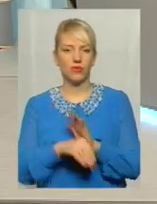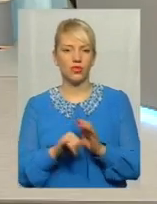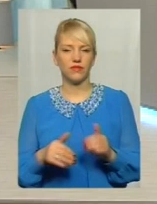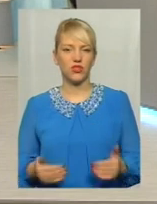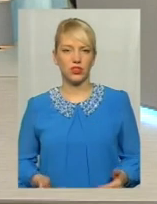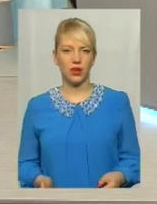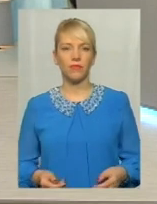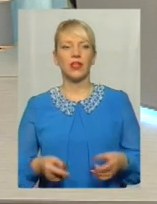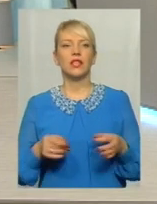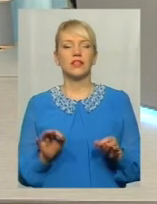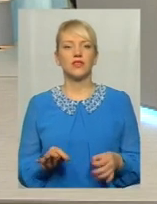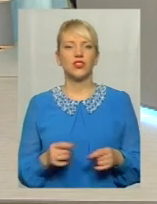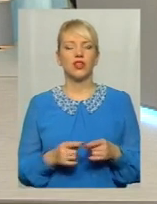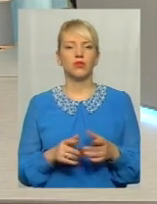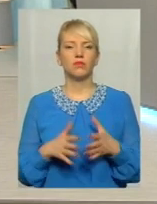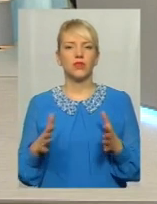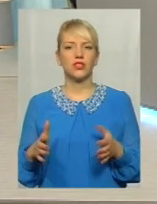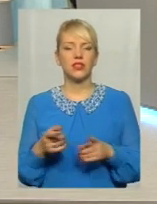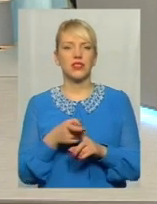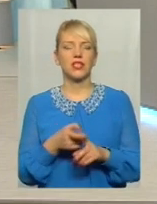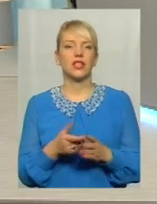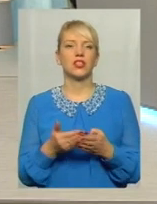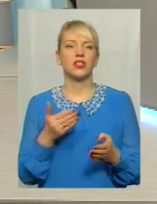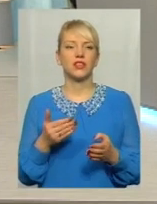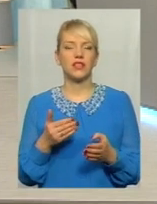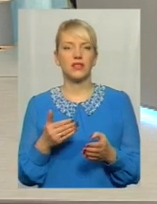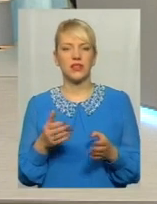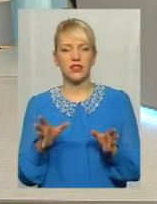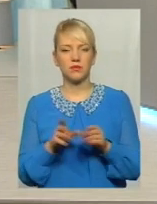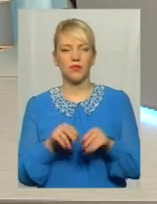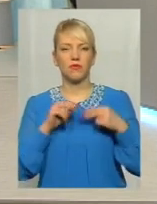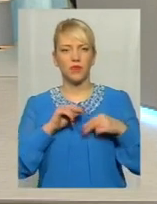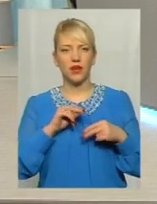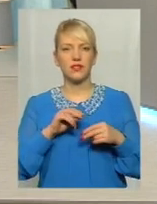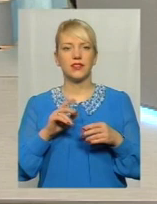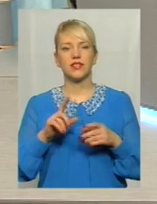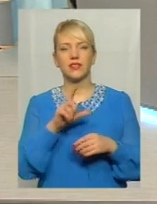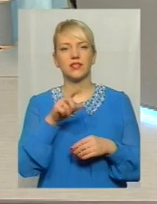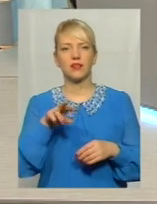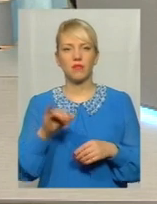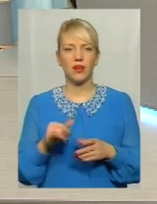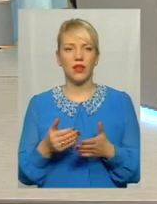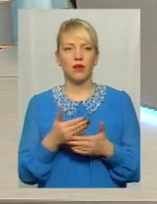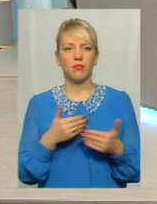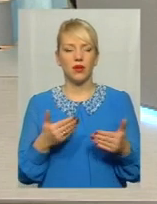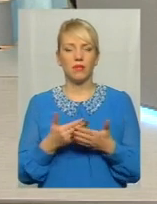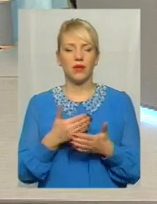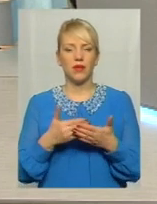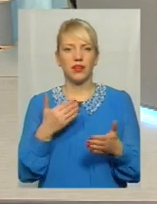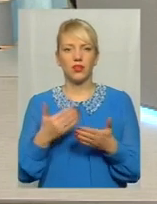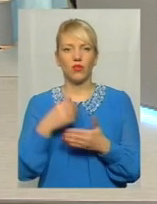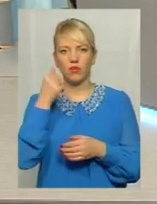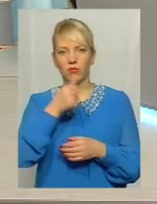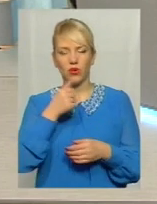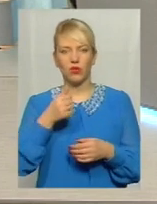тут більше всього залежить в нашій співпраці з засобами масової інформації. Ми постійно перед Новим роком, останній місяць, ходили на ефіри